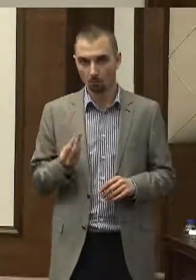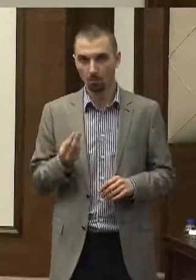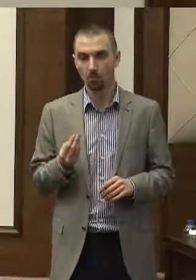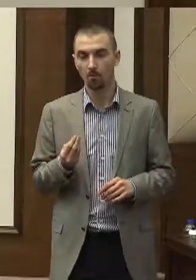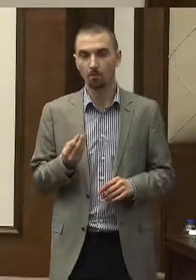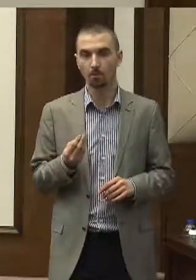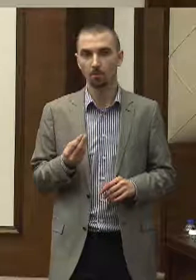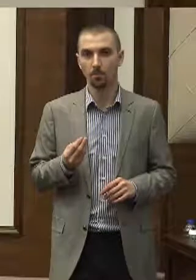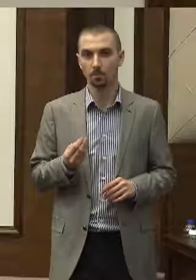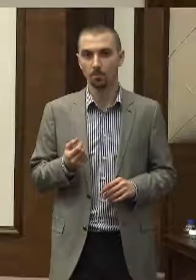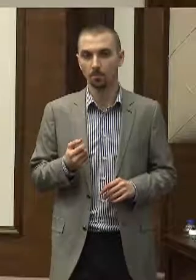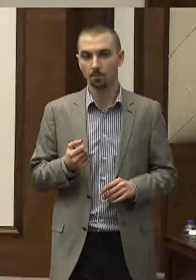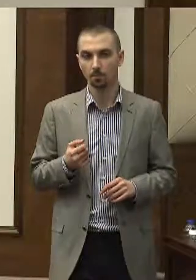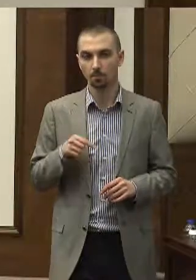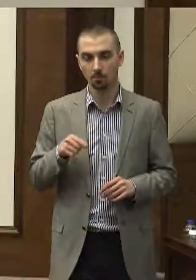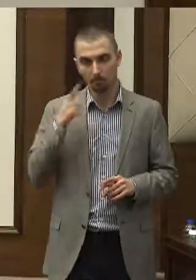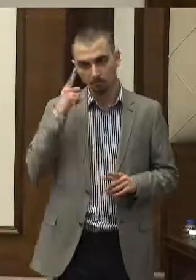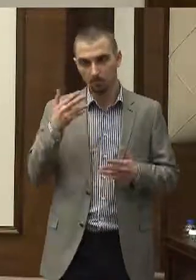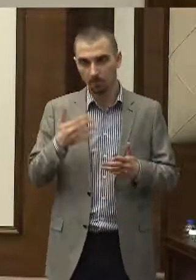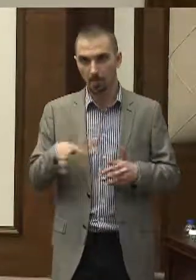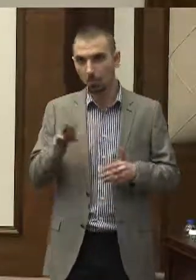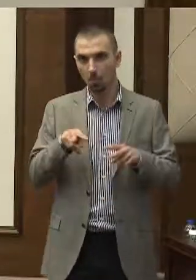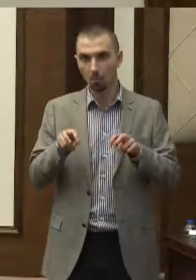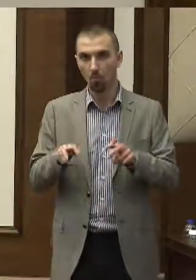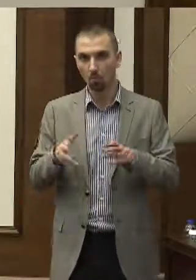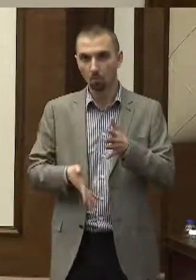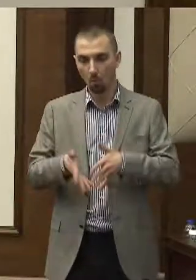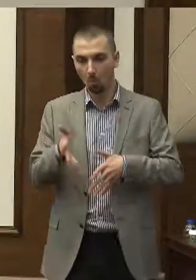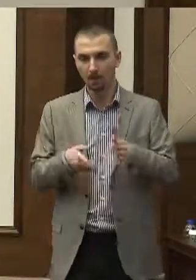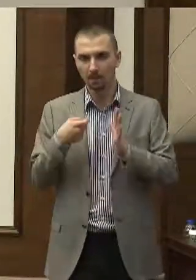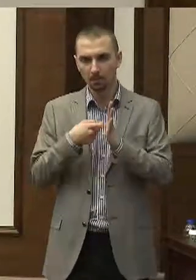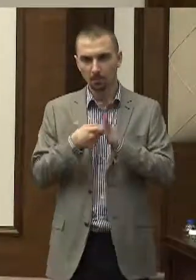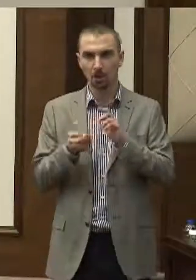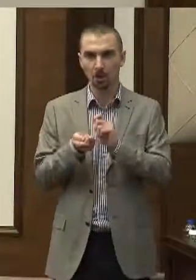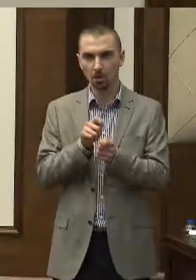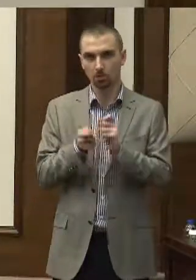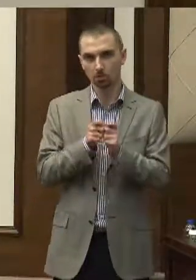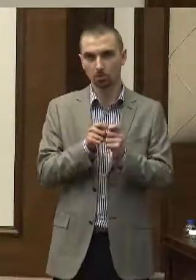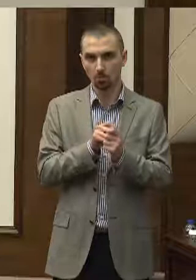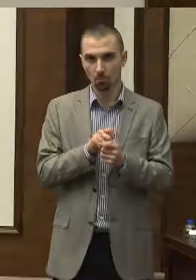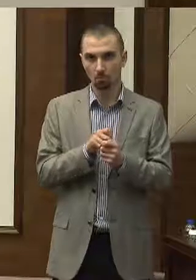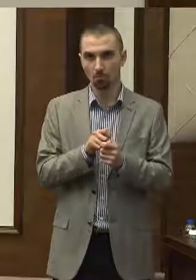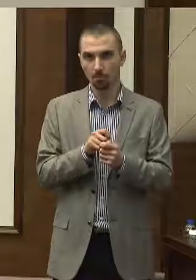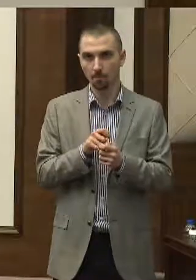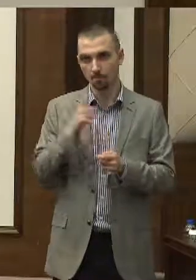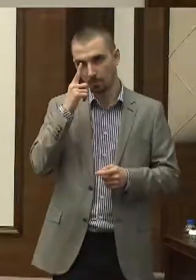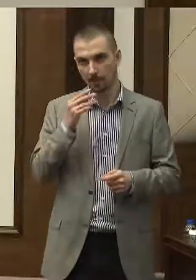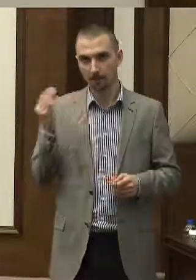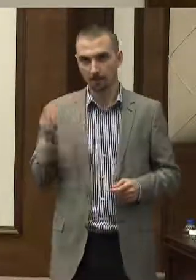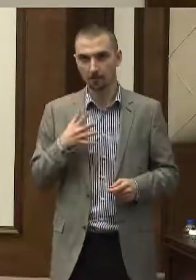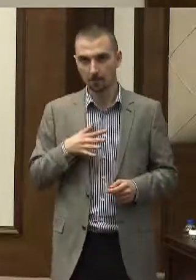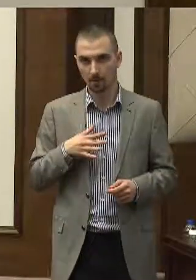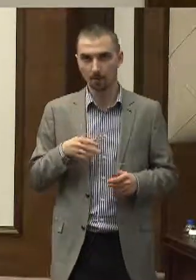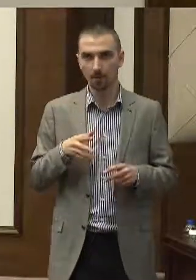talep nedeniyle aşağıda belirtilen şekilde ikamet ettikleri sokağın isminin değiştirilmesi müdürlüğümüze önerilmektedir.